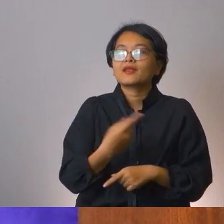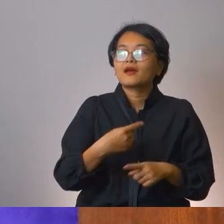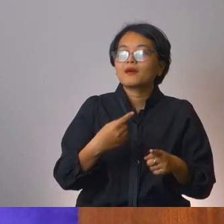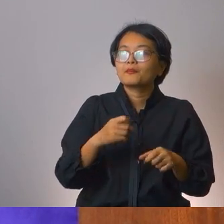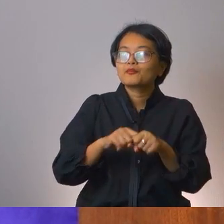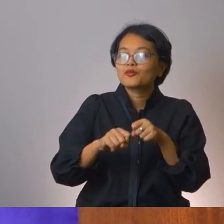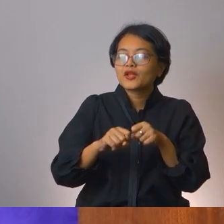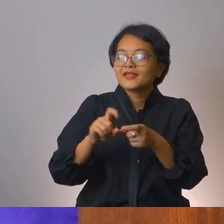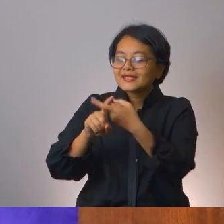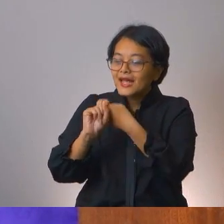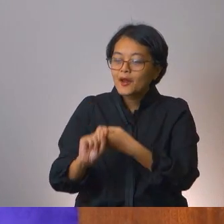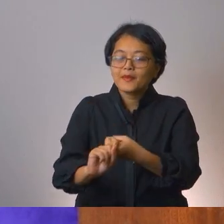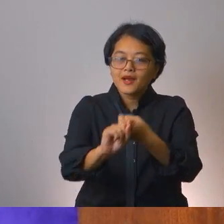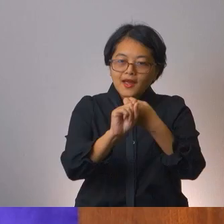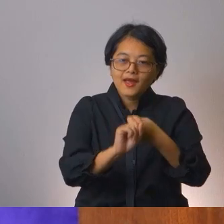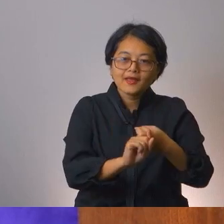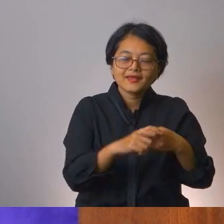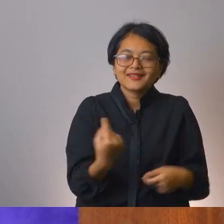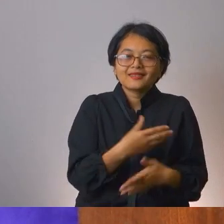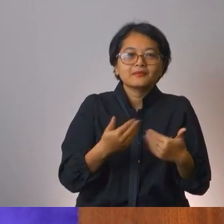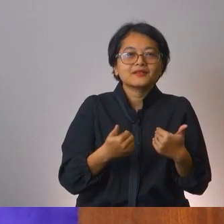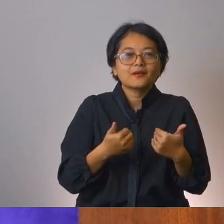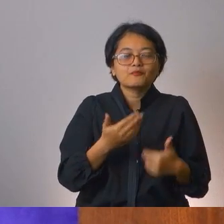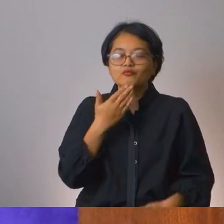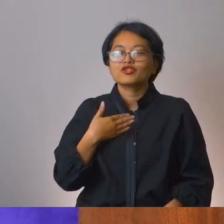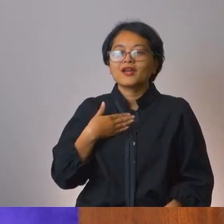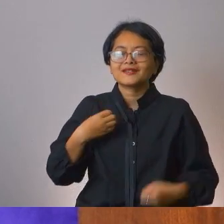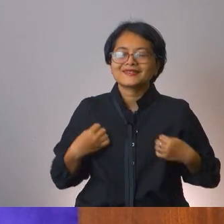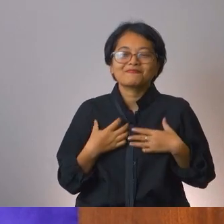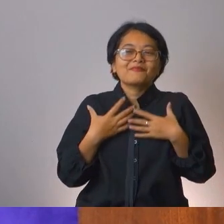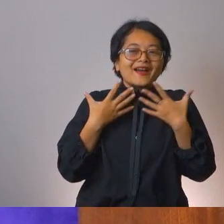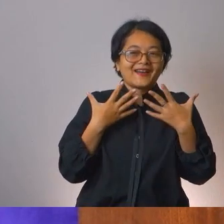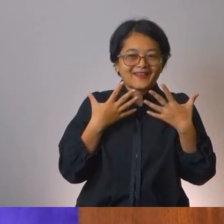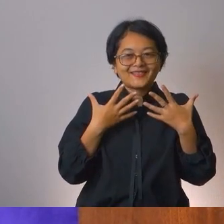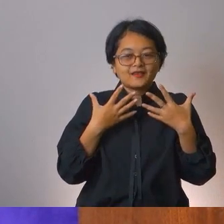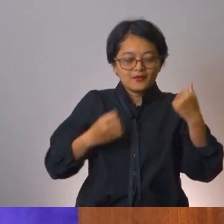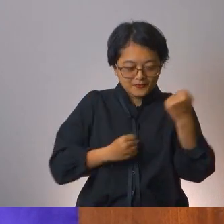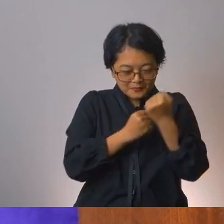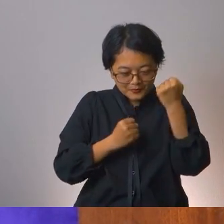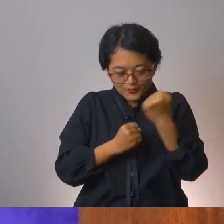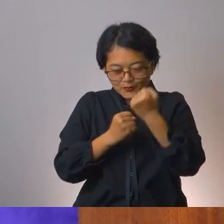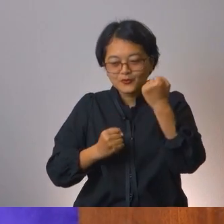kita akan termotivasi terus untuk memperbaiki diri. Ini positif tentunya. Kemudian ada lagi